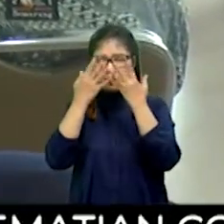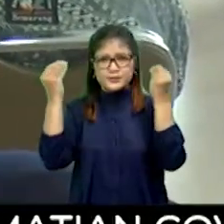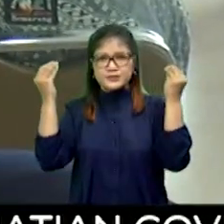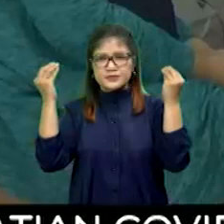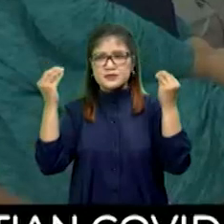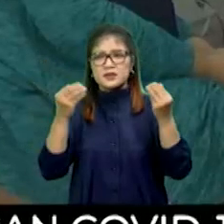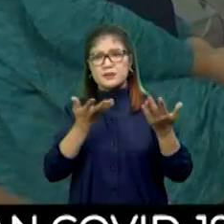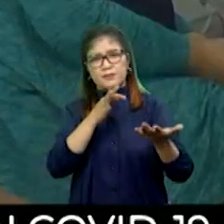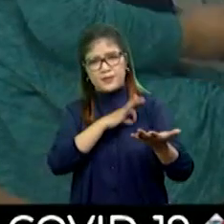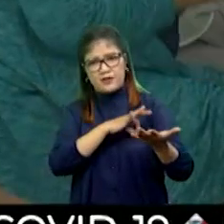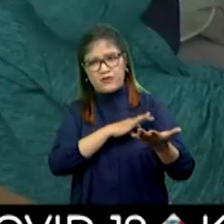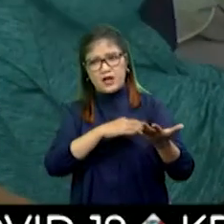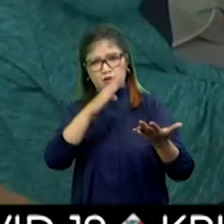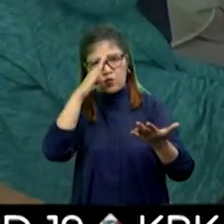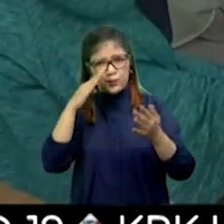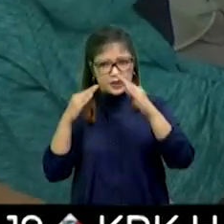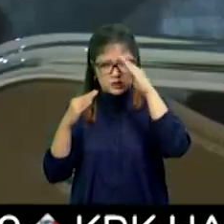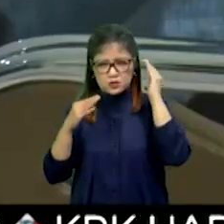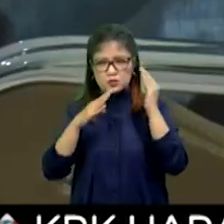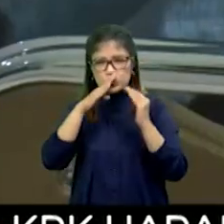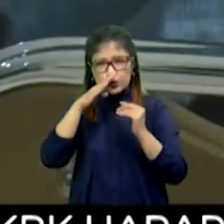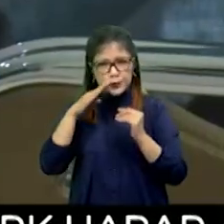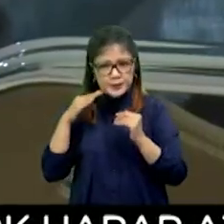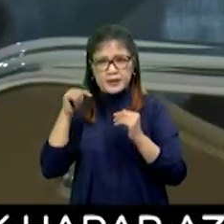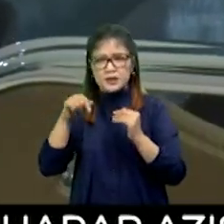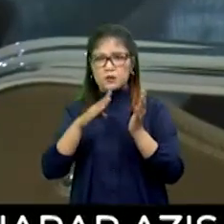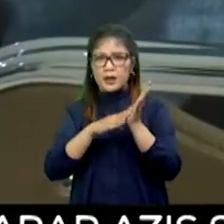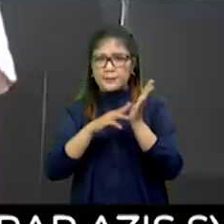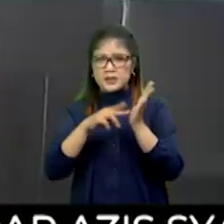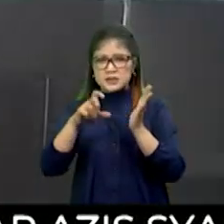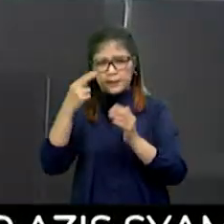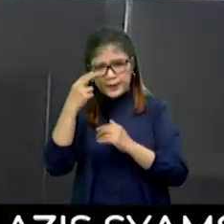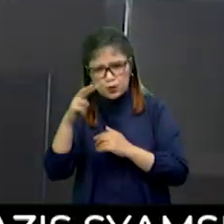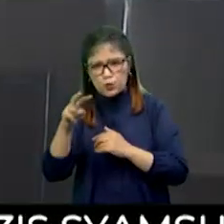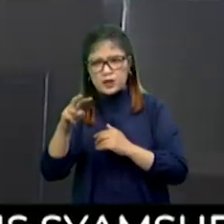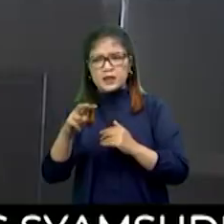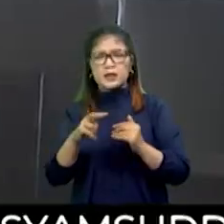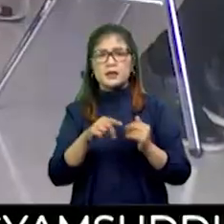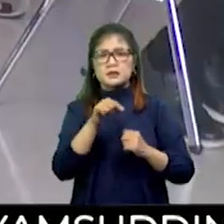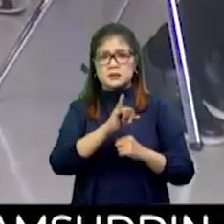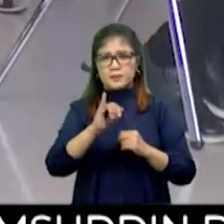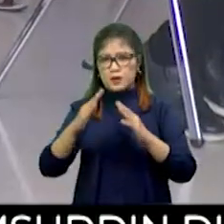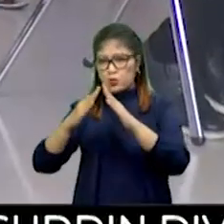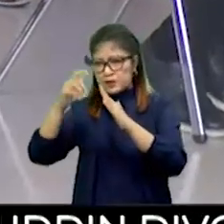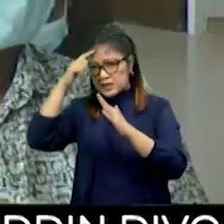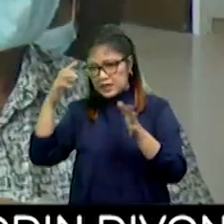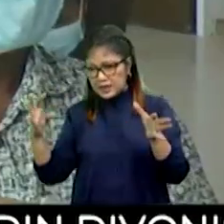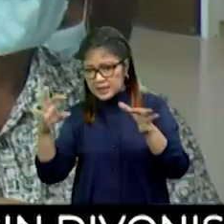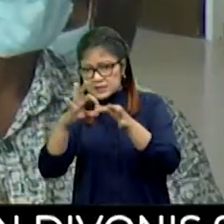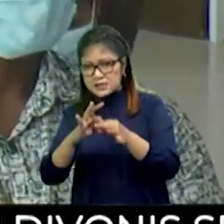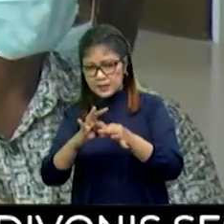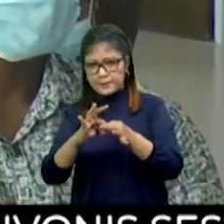dari operasi katarak dan bibir sumbing gratis yang digelar MNC peduli bekerjasama dengan Rumah Sakit Telogorejo Semarang Jawa Tengah